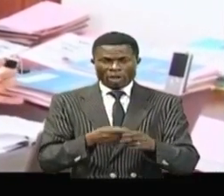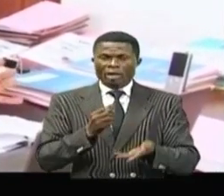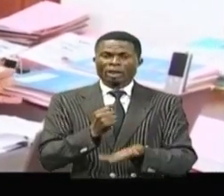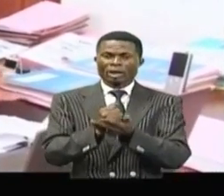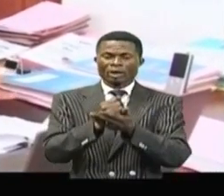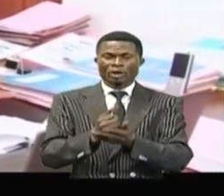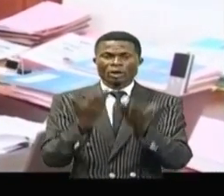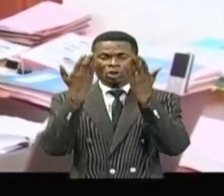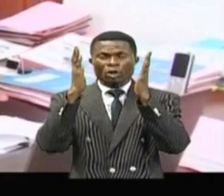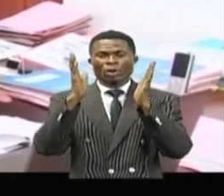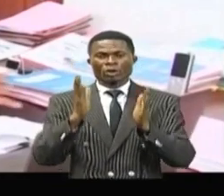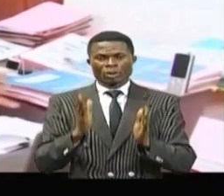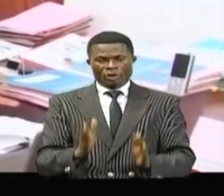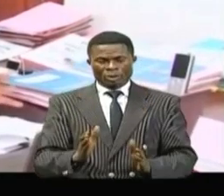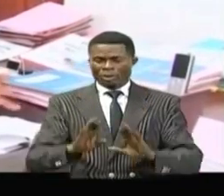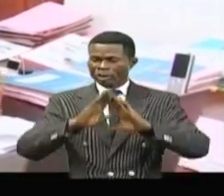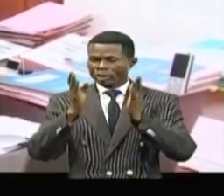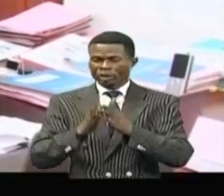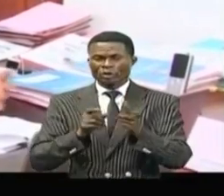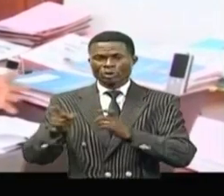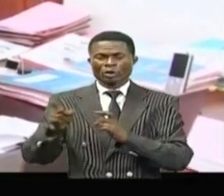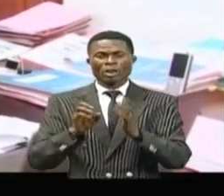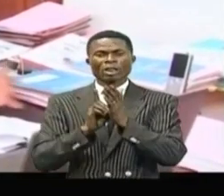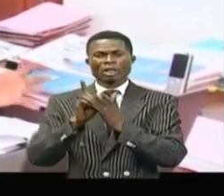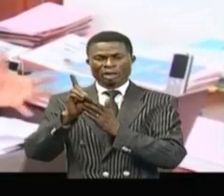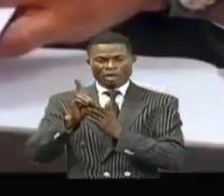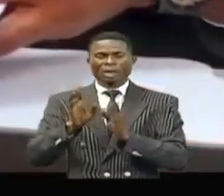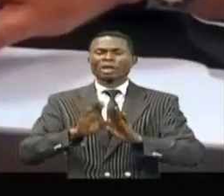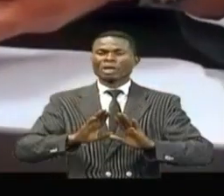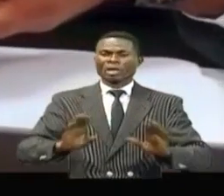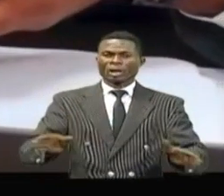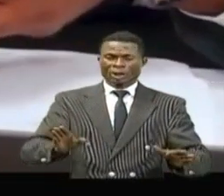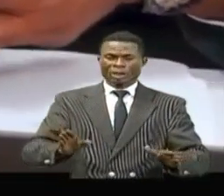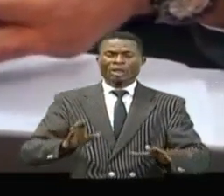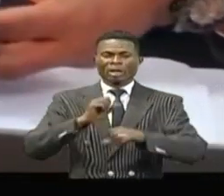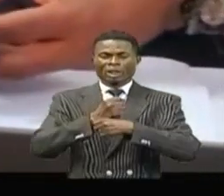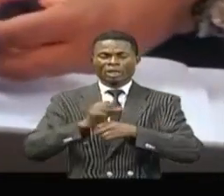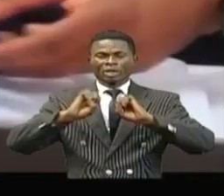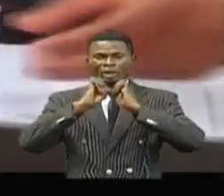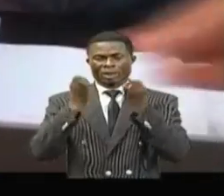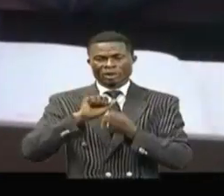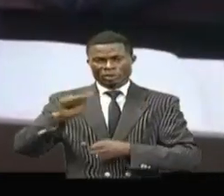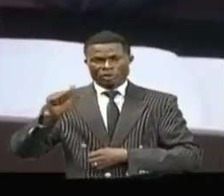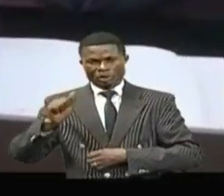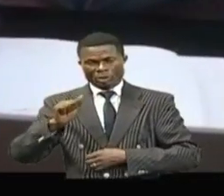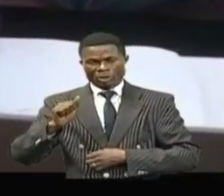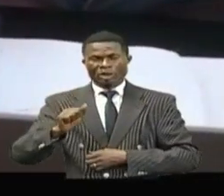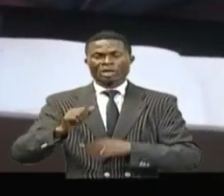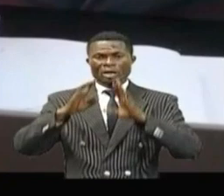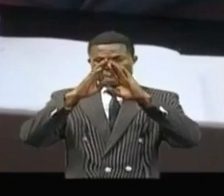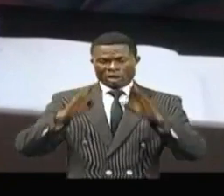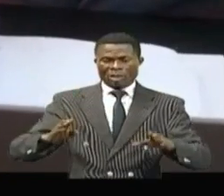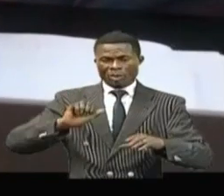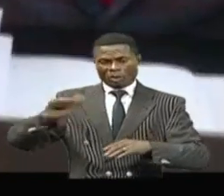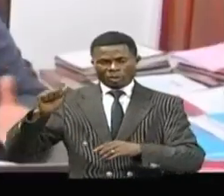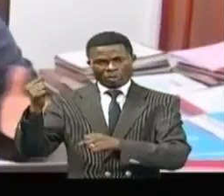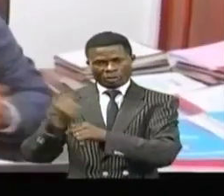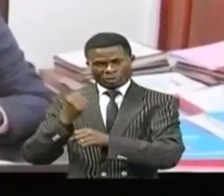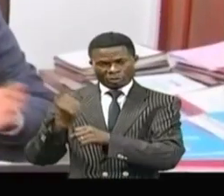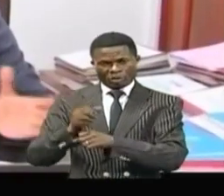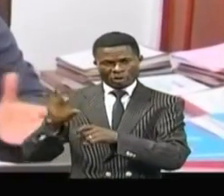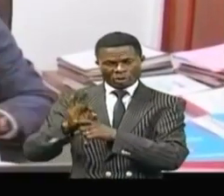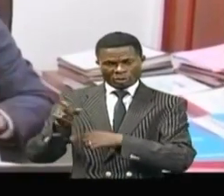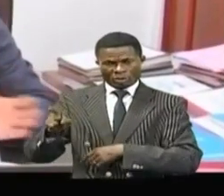aux étudiants de toutes les filières de développer des compétences en entrepreneuriat dans leur propre domaine de formation.